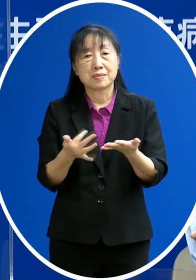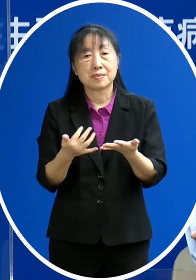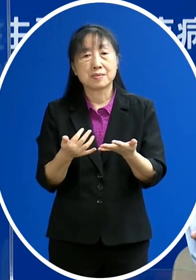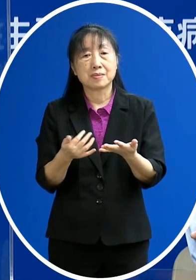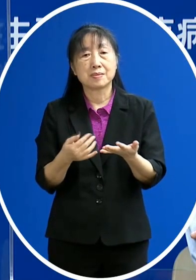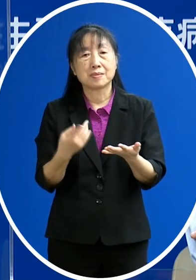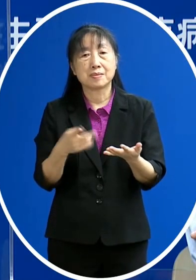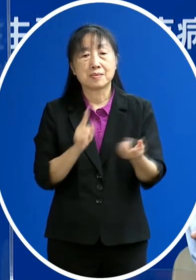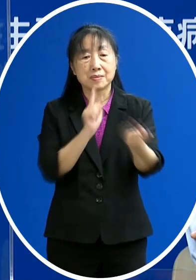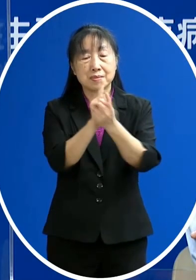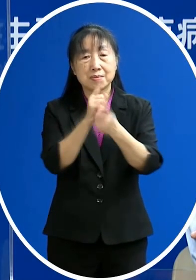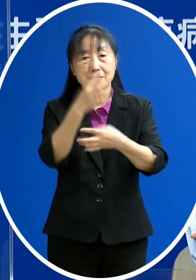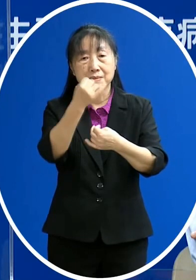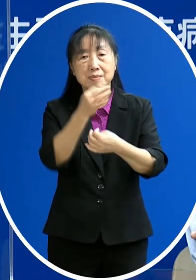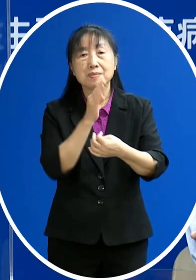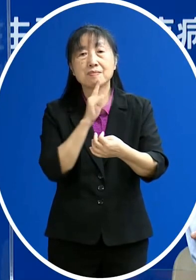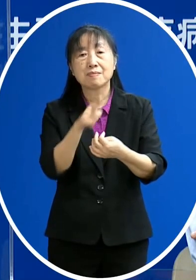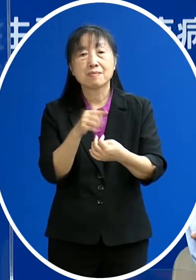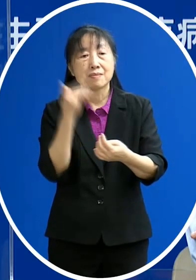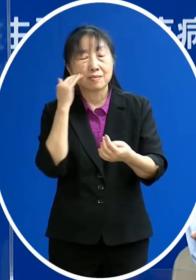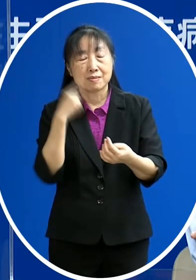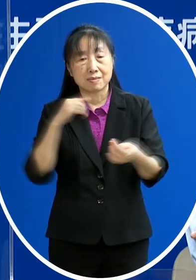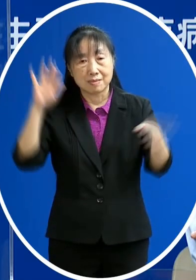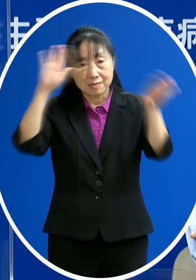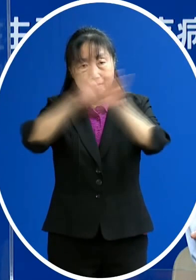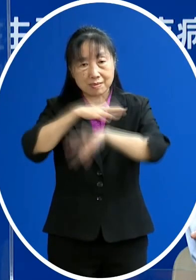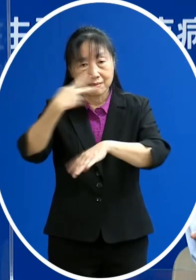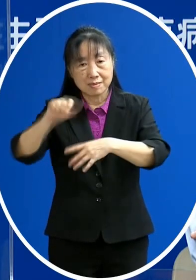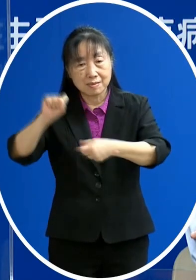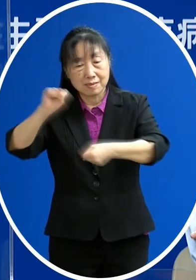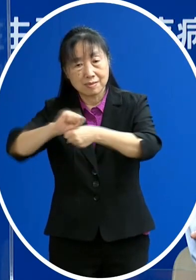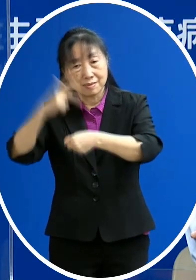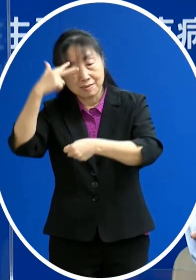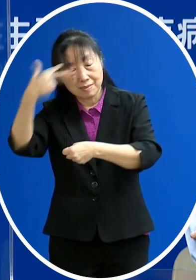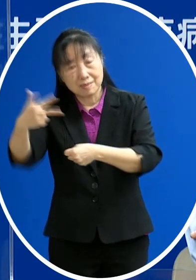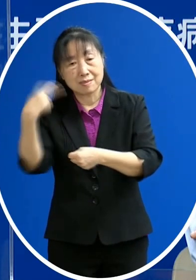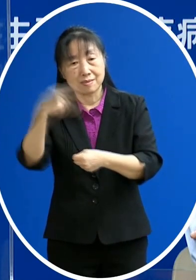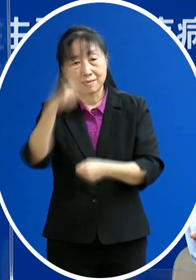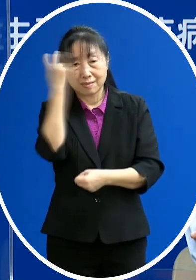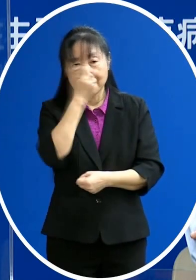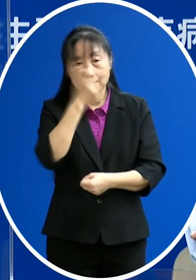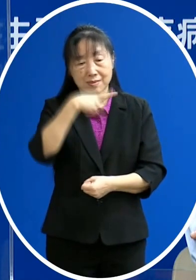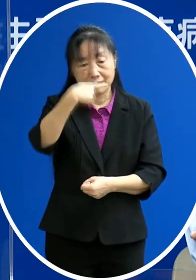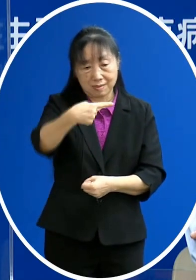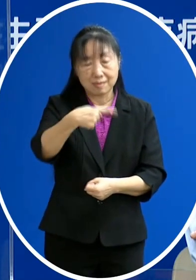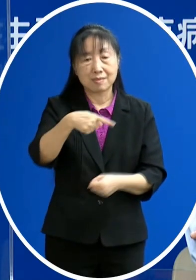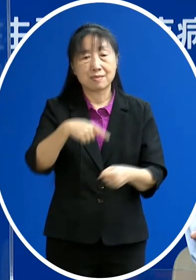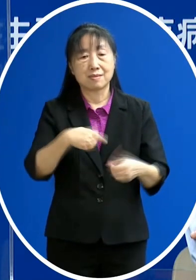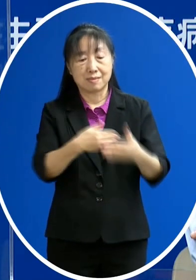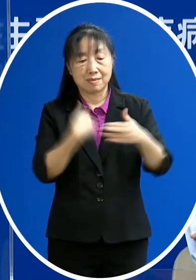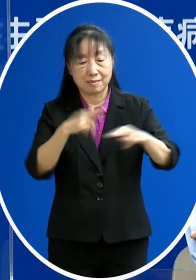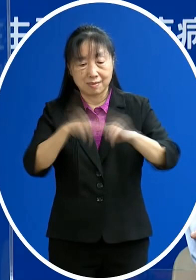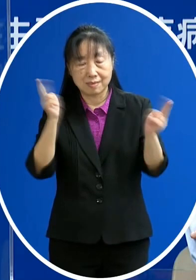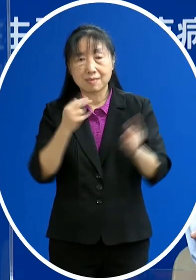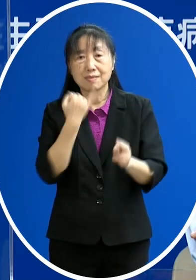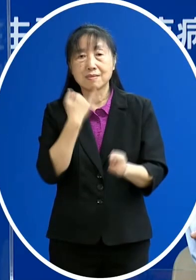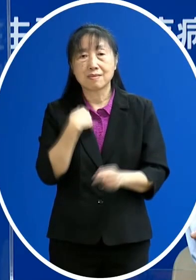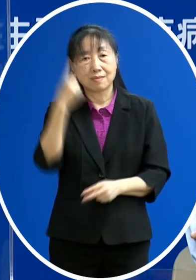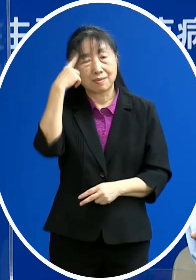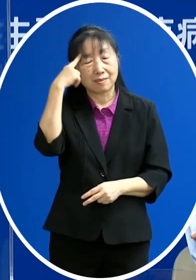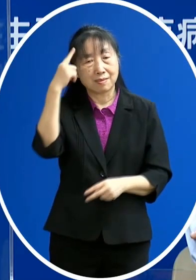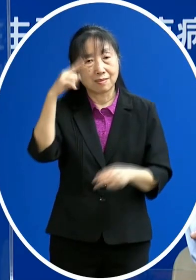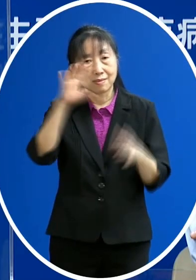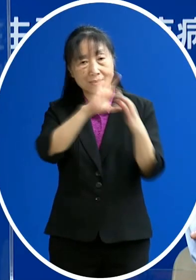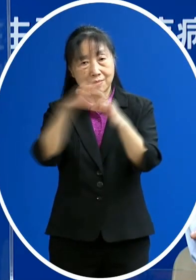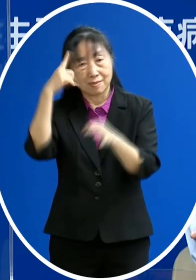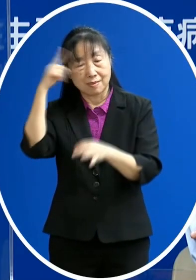接触日是0天，那然后往上加7天，然后检查阴性，那解隔，好，那11天起接